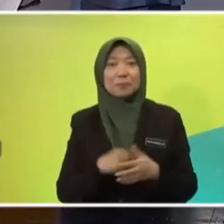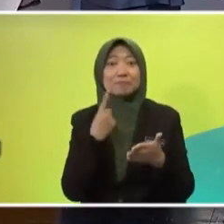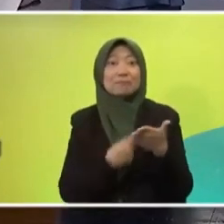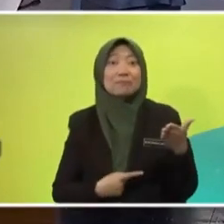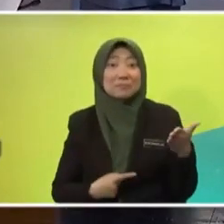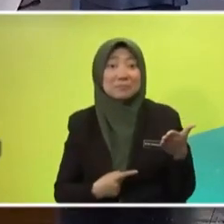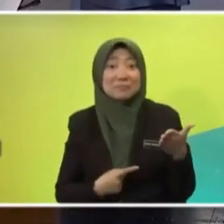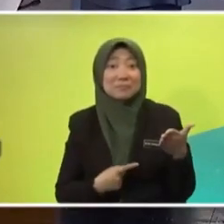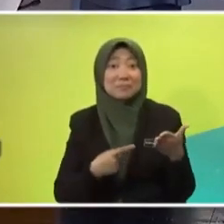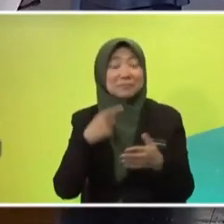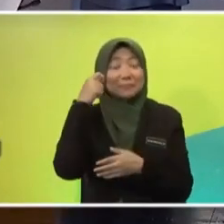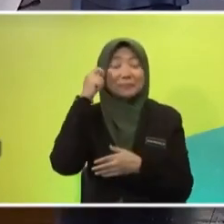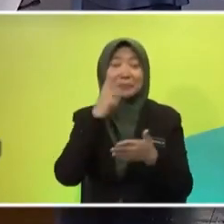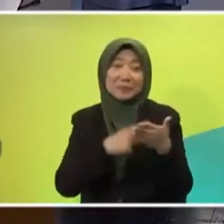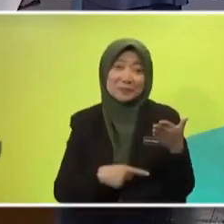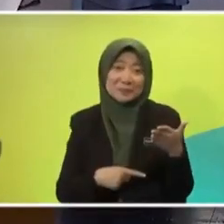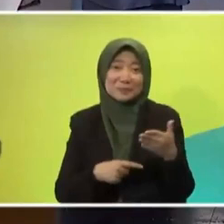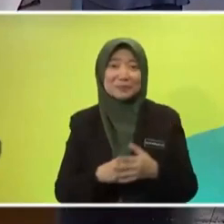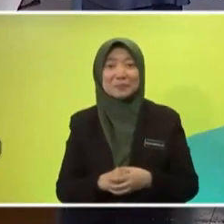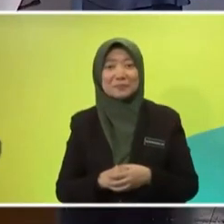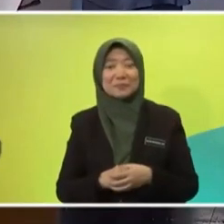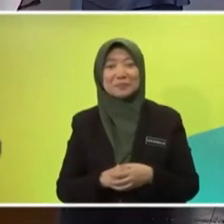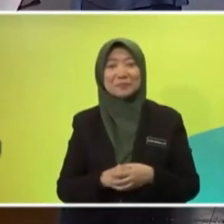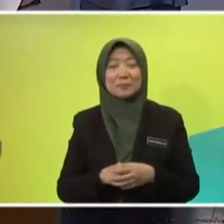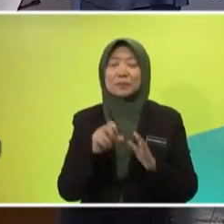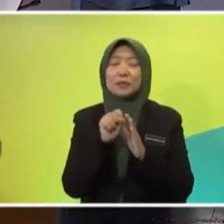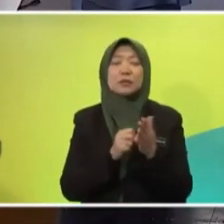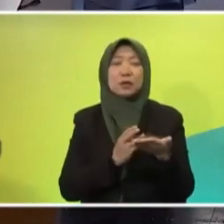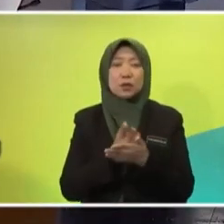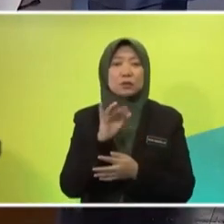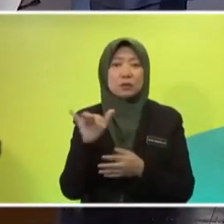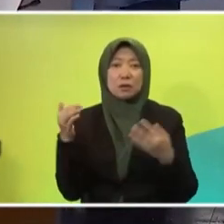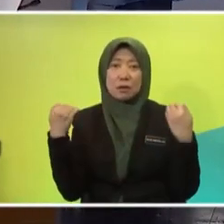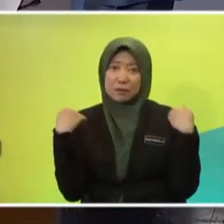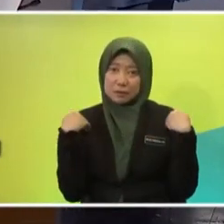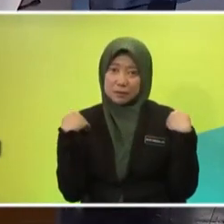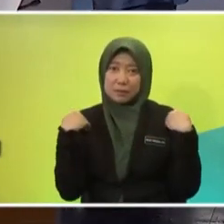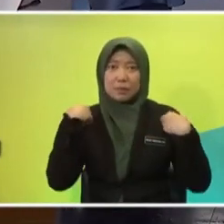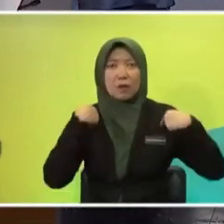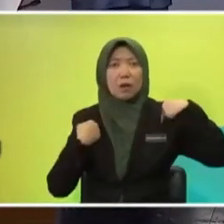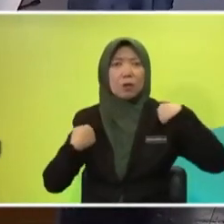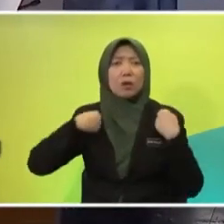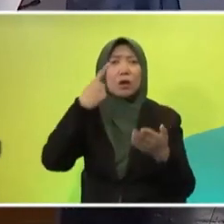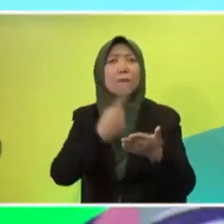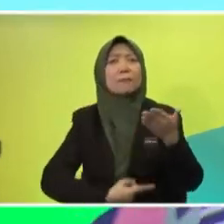Apalah agaknya haiwan lagi seterusnya, ya? Okey, seterusnya kita ada haiwan apa ni, Kak